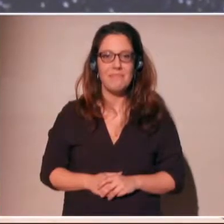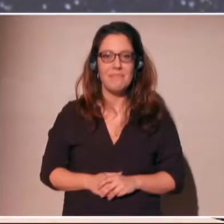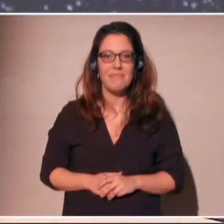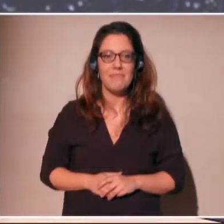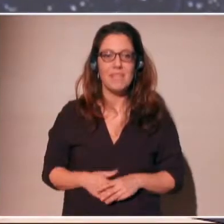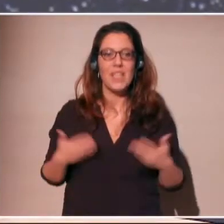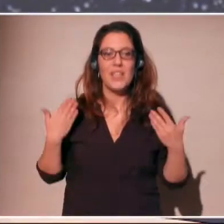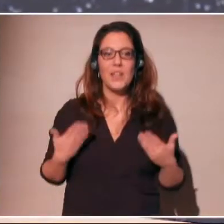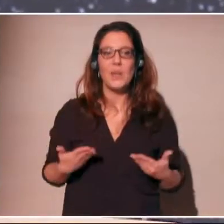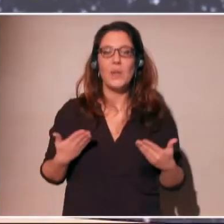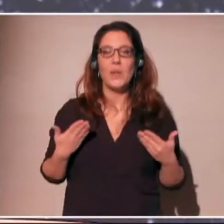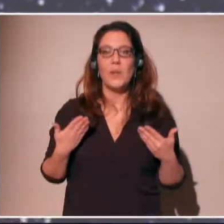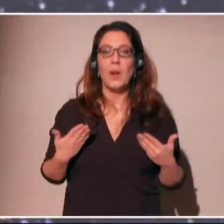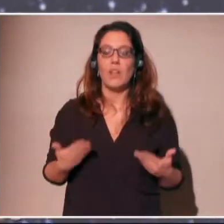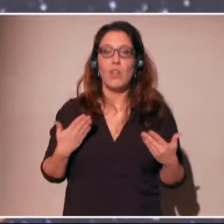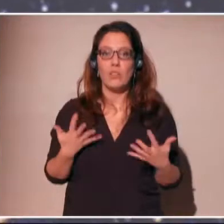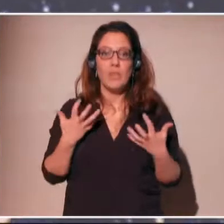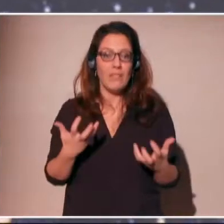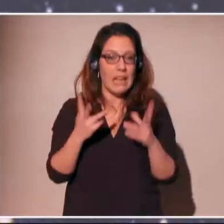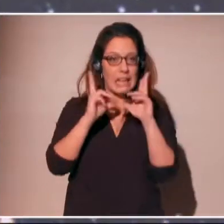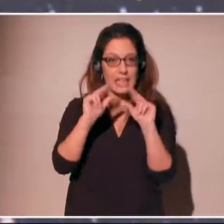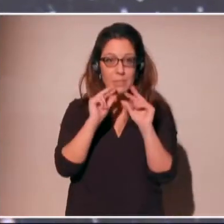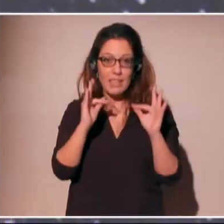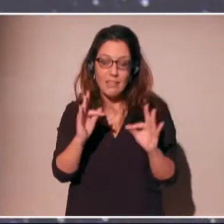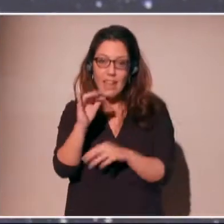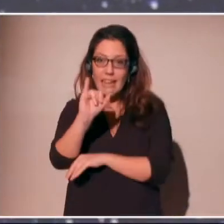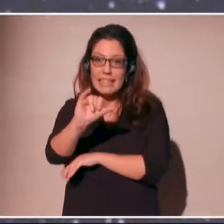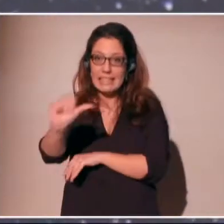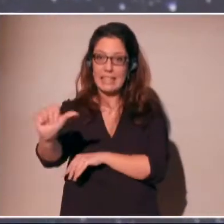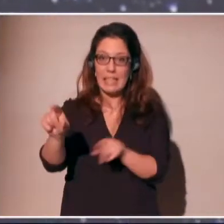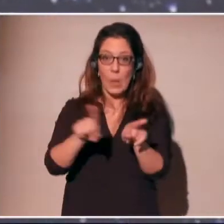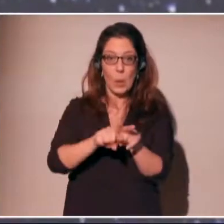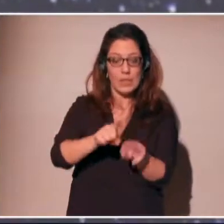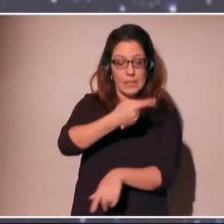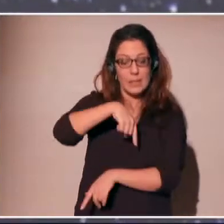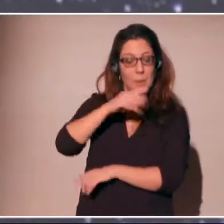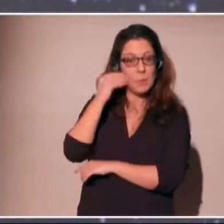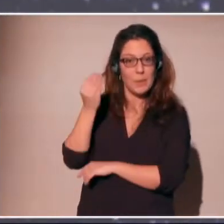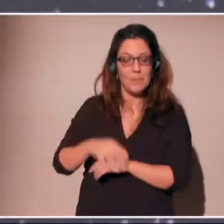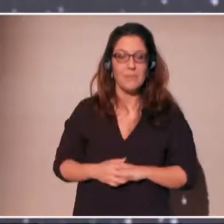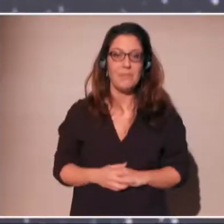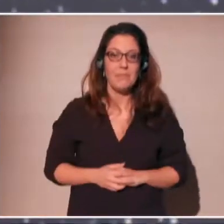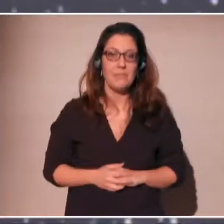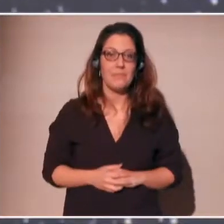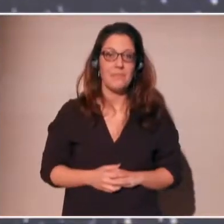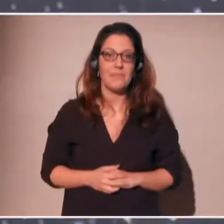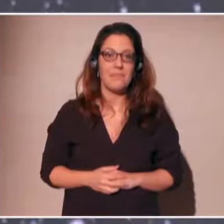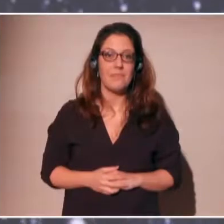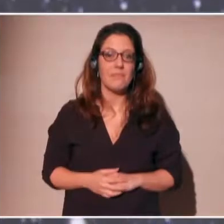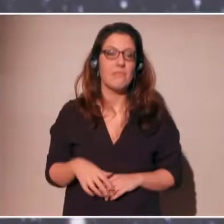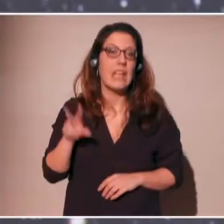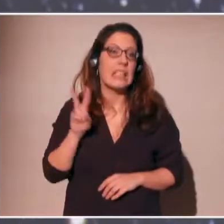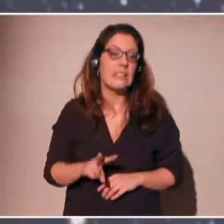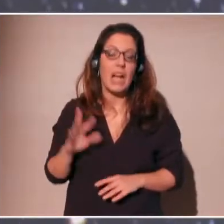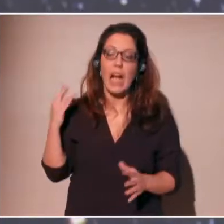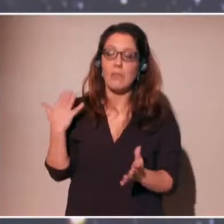J'aimerais aujourd'hui vous parler de l'intelligence artificielle et de nous. Et on a toujours entendu qu'il n'était